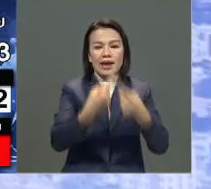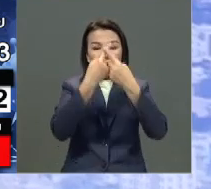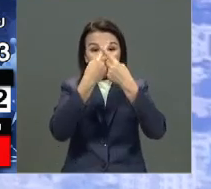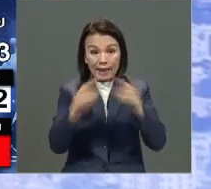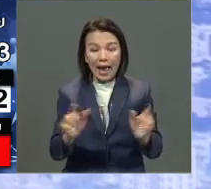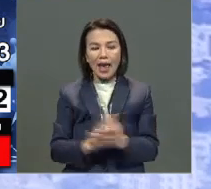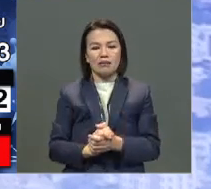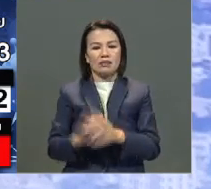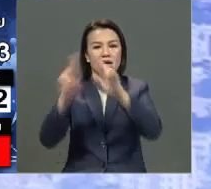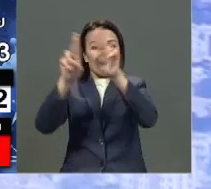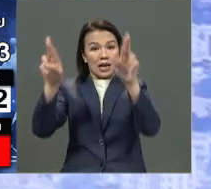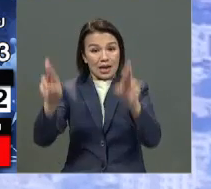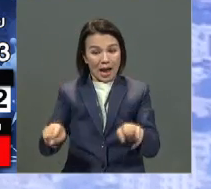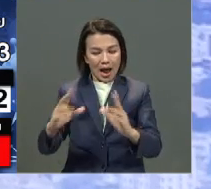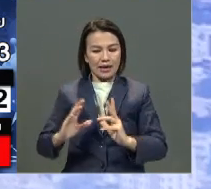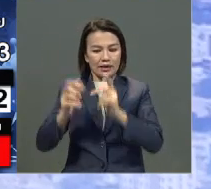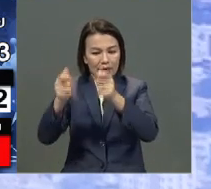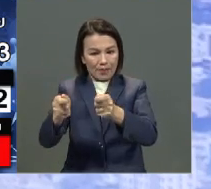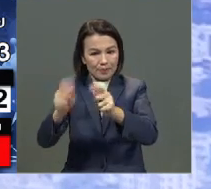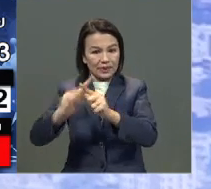เราทุกคนนี่แหละครับเป็นกองทัพที่จะช่วยทำให้ป้องกันเชื้อโรคได้เพราะฉะนั้นตรงนี้พอกิจการกิจกรรมต่างๆที่มีความอ่าการทำกันมานี่คือมีความห่างกันอยู่แล้วก็เลยไม่ค่อยมีความเสี่ยงเท่าไหร่แต่พอเข้ามามาตรการระยะที่5กิจการกิจกรรมทั้งหลายมีความใกล้ชิดกันมากขึ้นไม่ว่าจะเป็นการอยู่ในสถานที่บันเทิงซึ่งก็เป็นหนึ่งในเขตของการติดเชื้อได้แรกจำได้ไหมครับที่กรุงเทพฯทองหล่อที่เราเคยได้ยินมาเพราะฉะนั้นนี่คือสิ่งที่ณตอนนั้นไม่มีมาตรการใดๆเลยถึงได้ระบาดกันขึ้นมานะครับแล้วเราก็เกิดได้เรียนรู้กันแต่ณวันนี้เราได้เรียนรู้กันแล้วท่านอยากจะมีกิจการกิจกรรมเหมือนเดิมแล้วขอฝากแค่เติมชุดพฤติกรรมชุดนี้เท่านั้นเองครับจะบอกว่ามากก็เข้าใจครับ